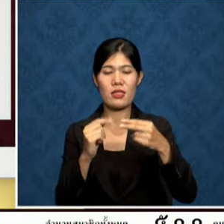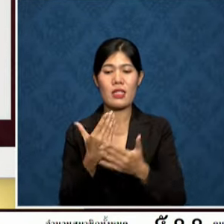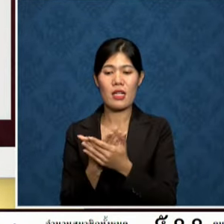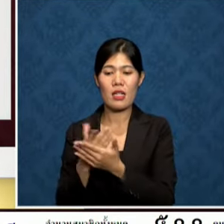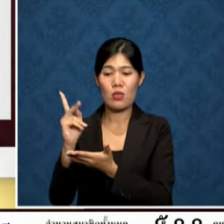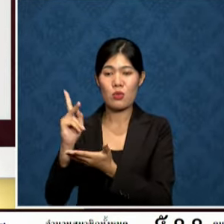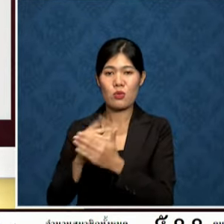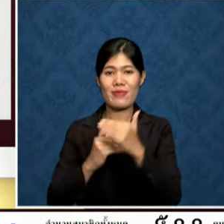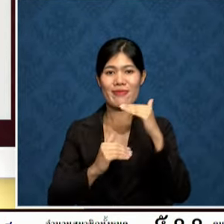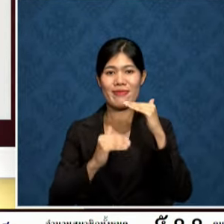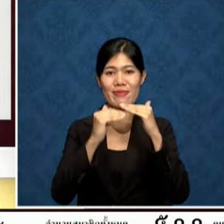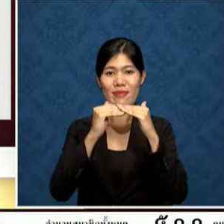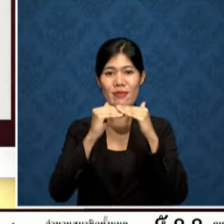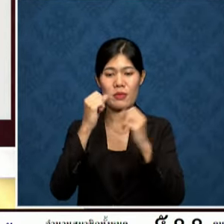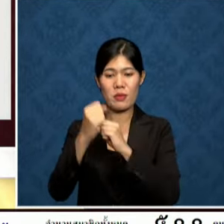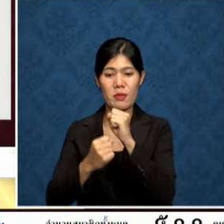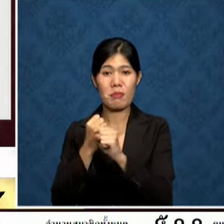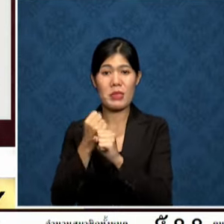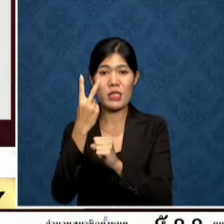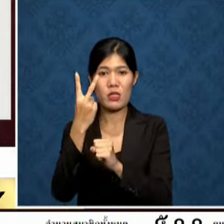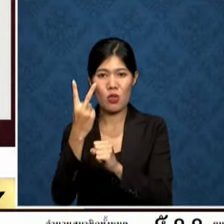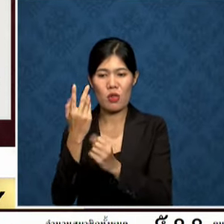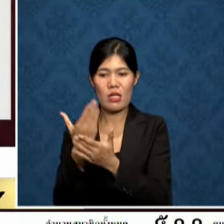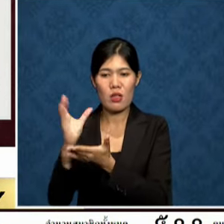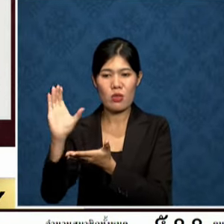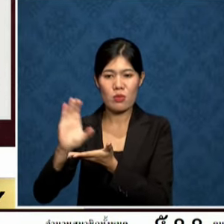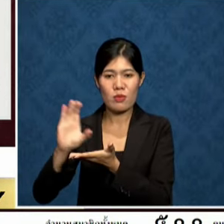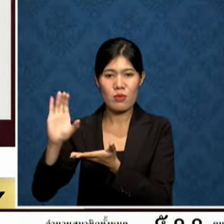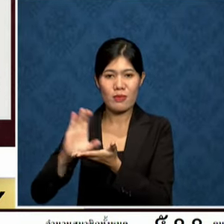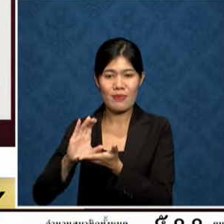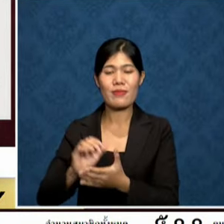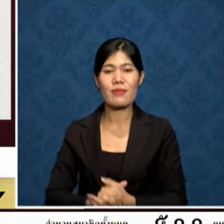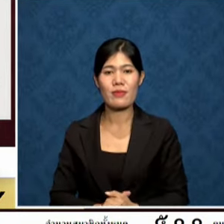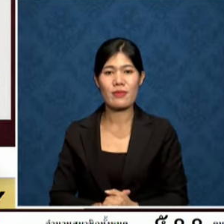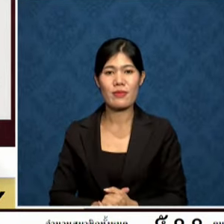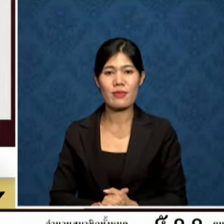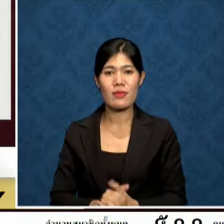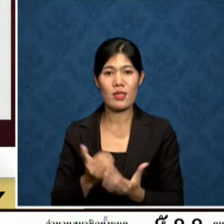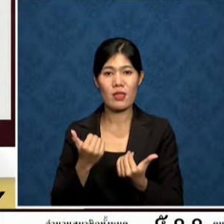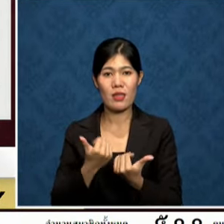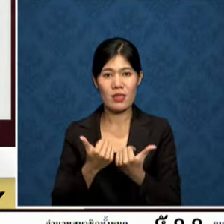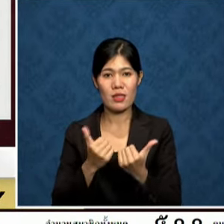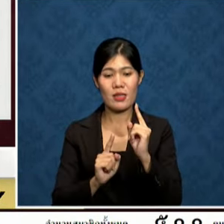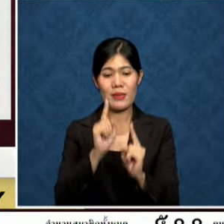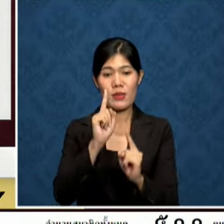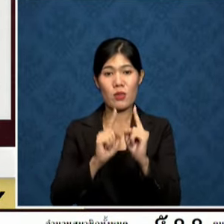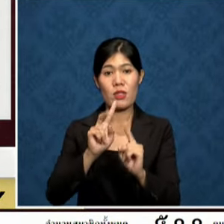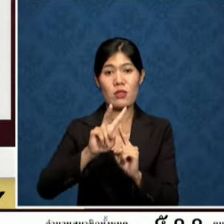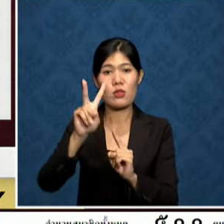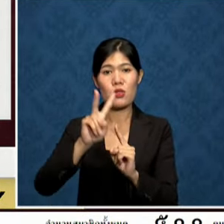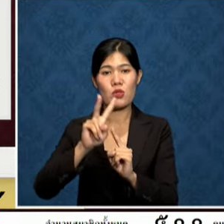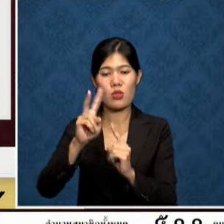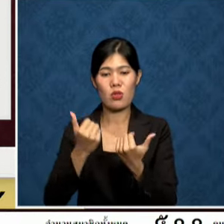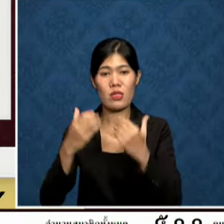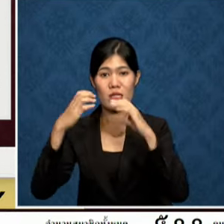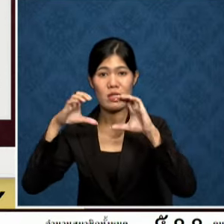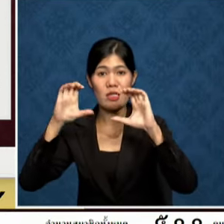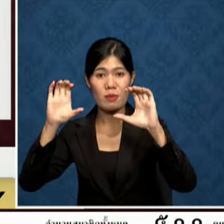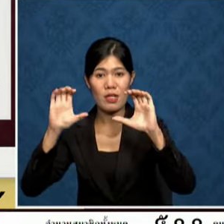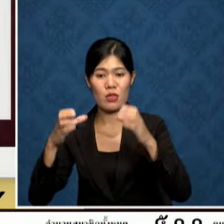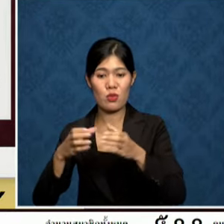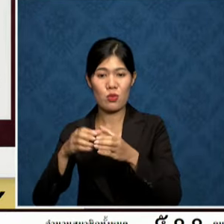จนเต็มเพดาน 2ปีติดต่อกันค่ะไปต่อกันที่ตัวชี้วัดตัวที่ 2ค่ะที่รัฐบาลนี้ทำลายสถิติค่ะ